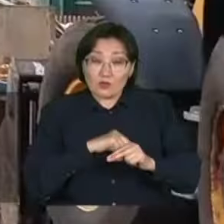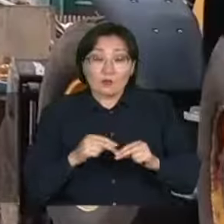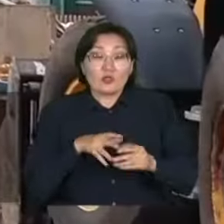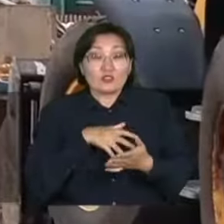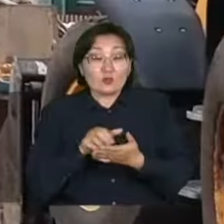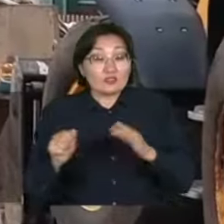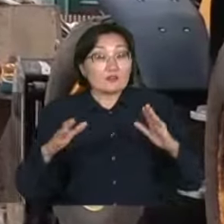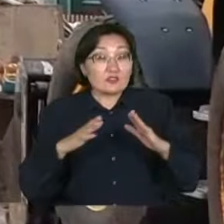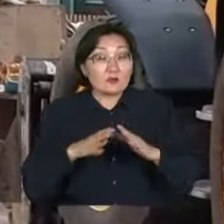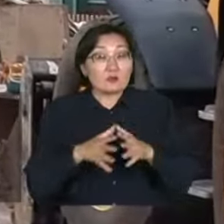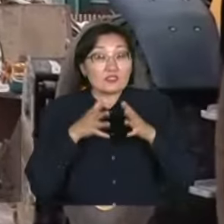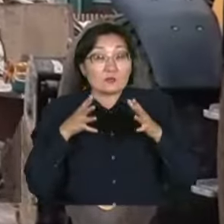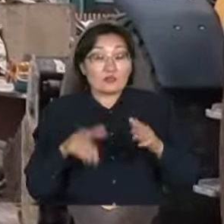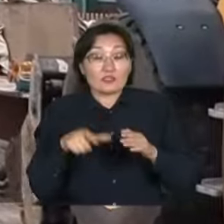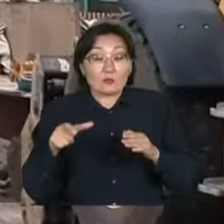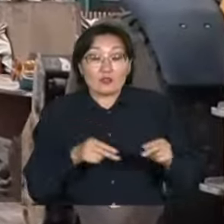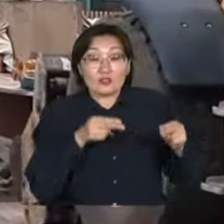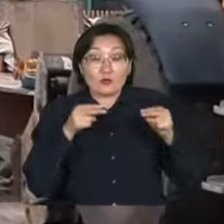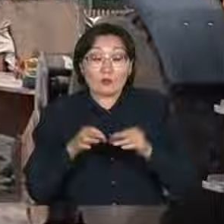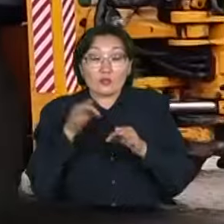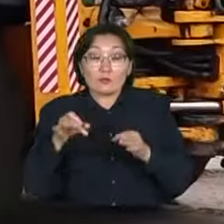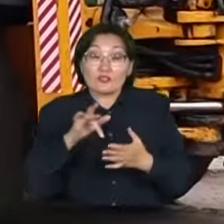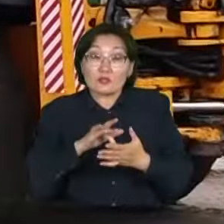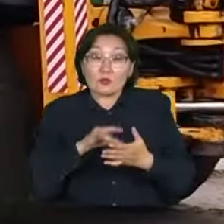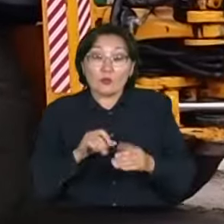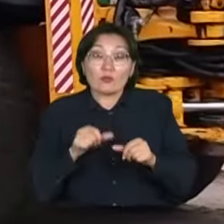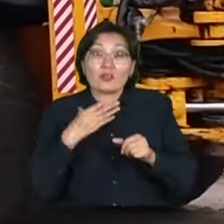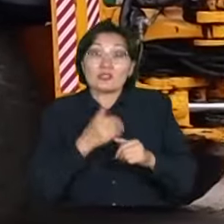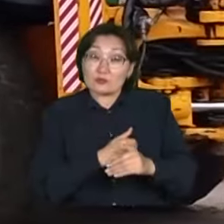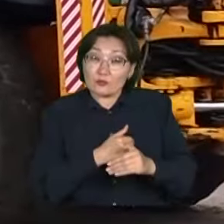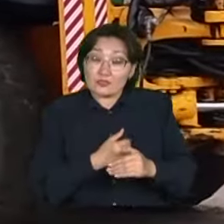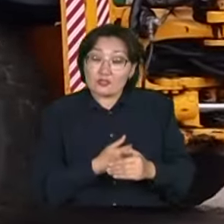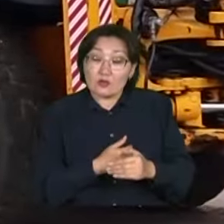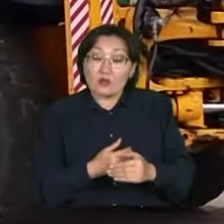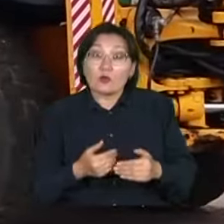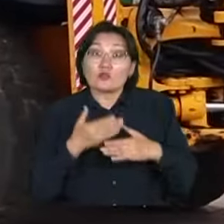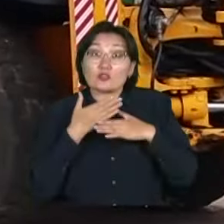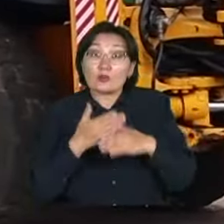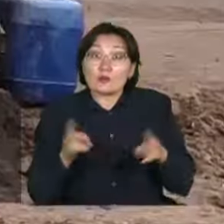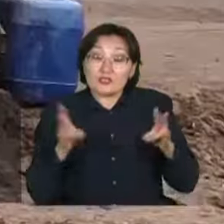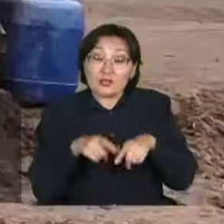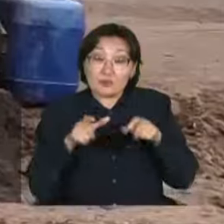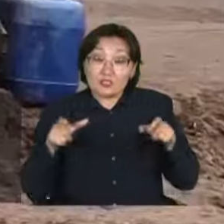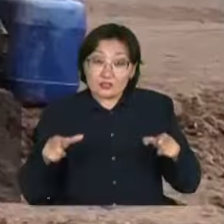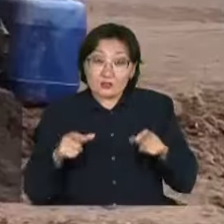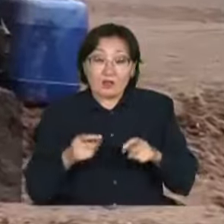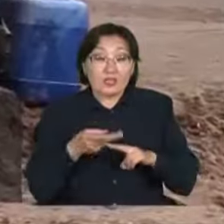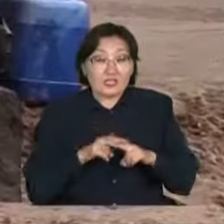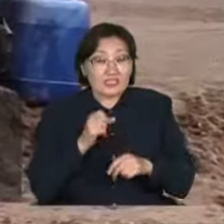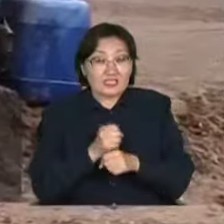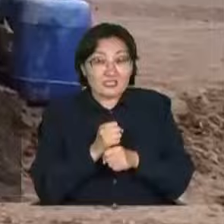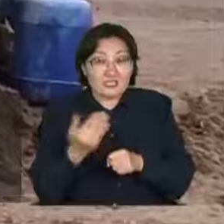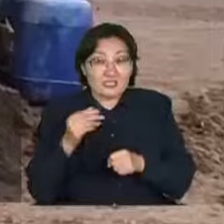сносом домов. Большинство из них приехали в областной центр по собственной инициативе, чтобы помочь пострадавшим жителям, как это сделал